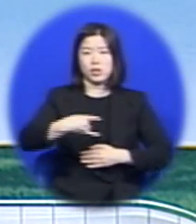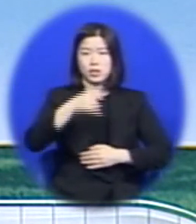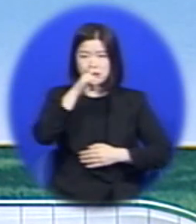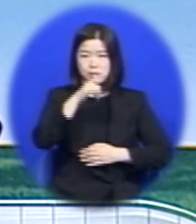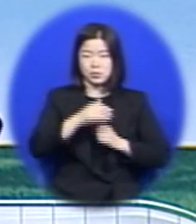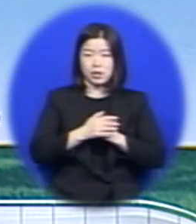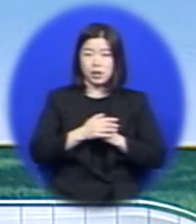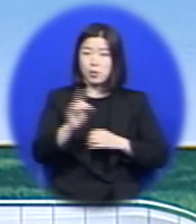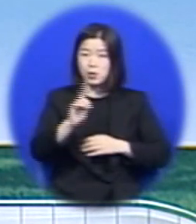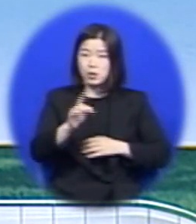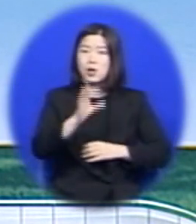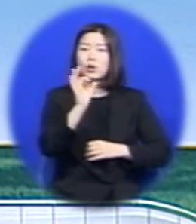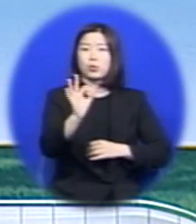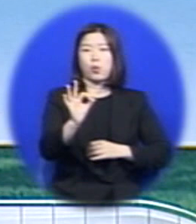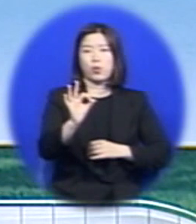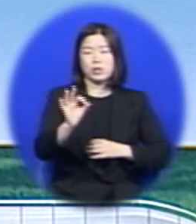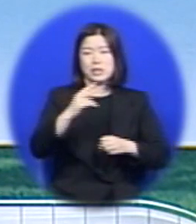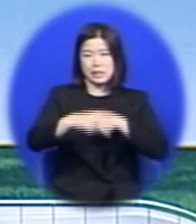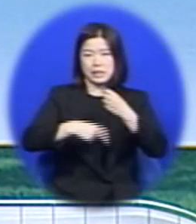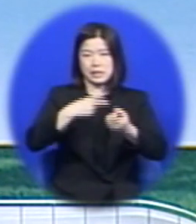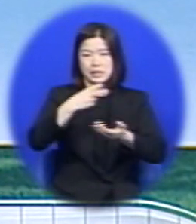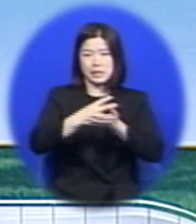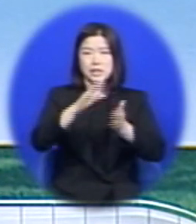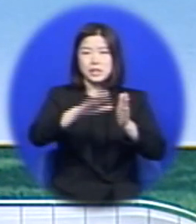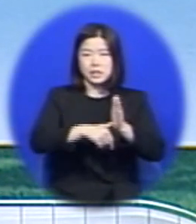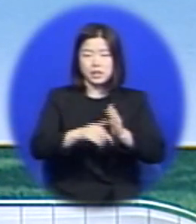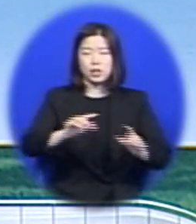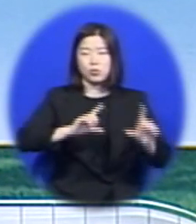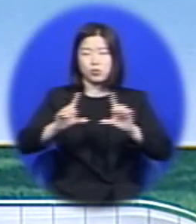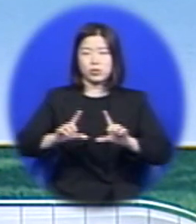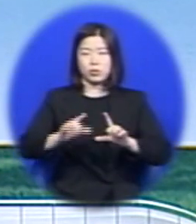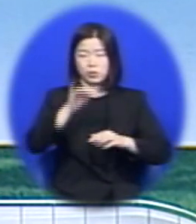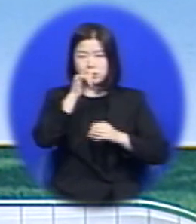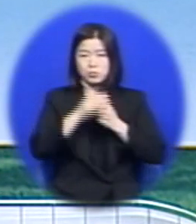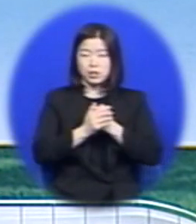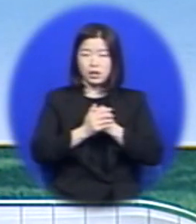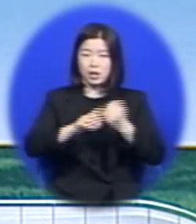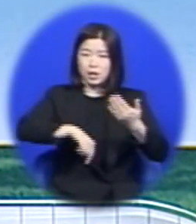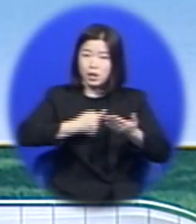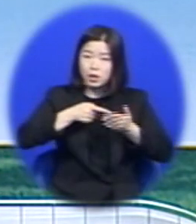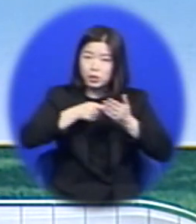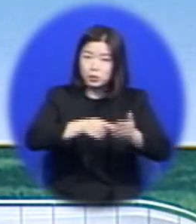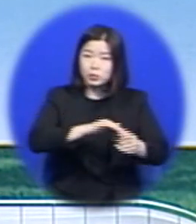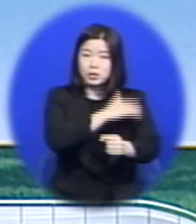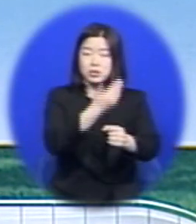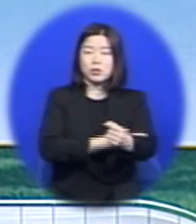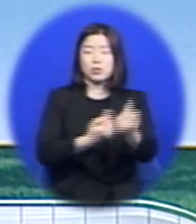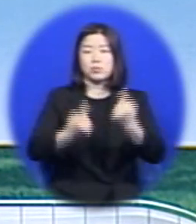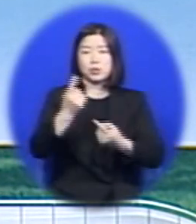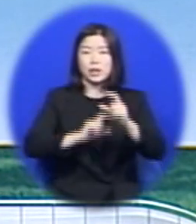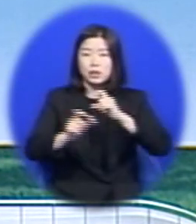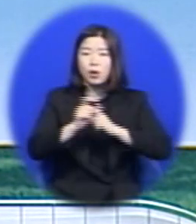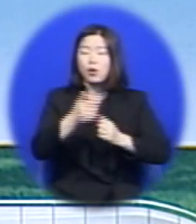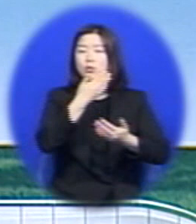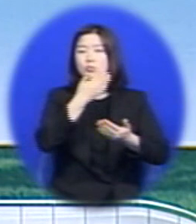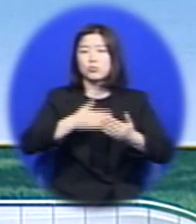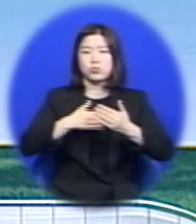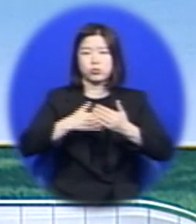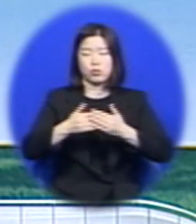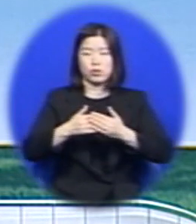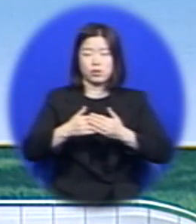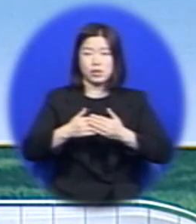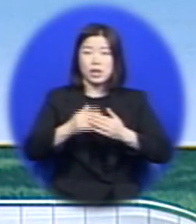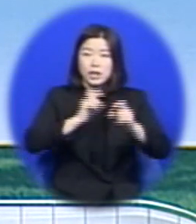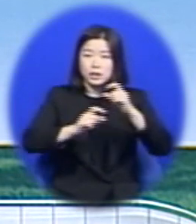그것은 돈이 신인 시대에 우리가 살고 있습니다. 이거는 독재 정권보다 더 무섭습니다. 더 많은